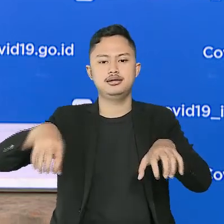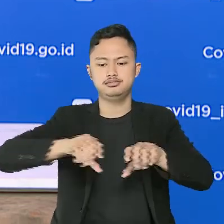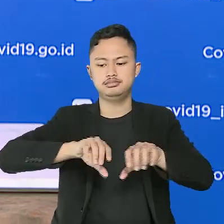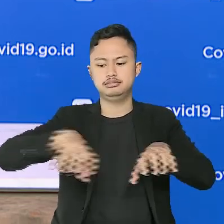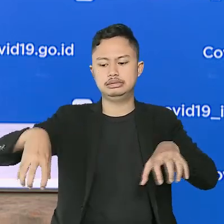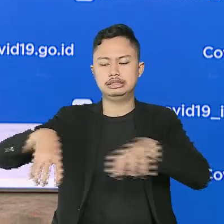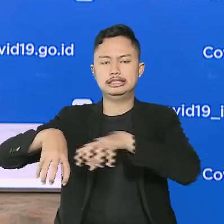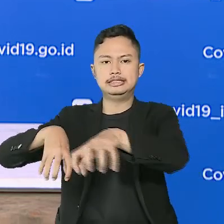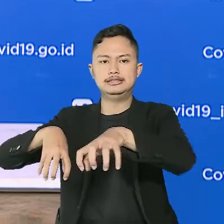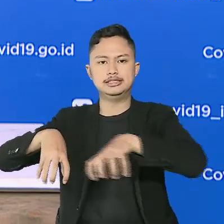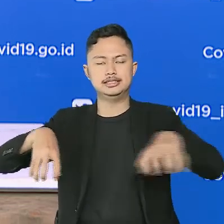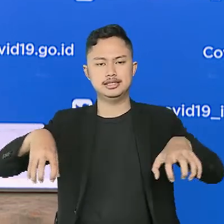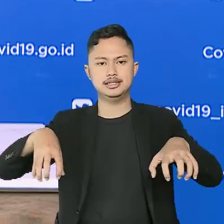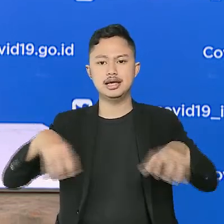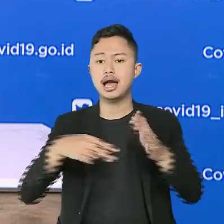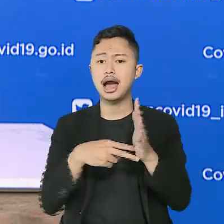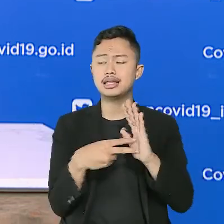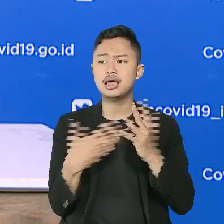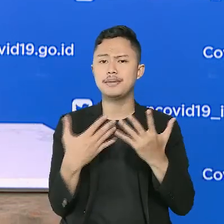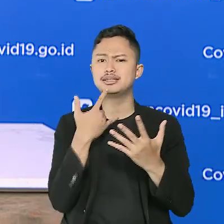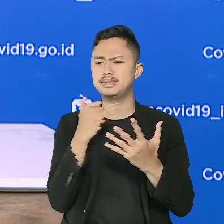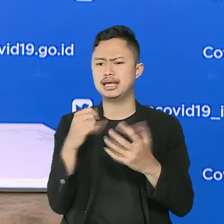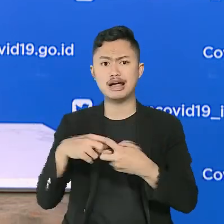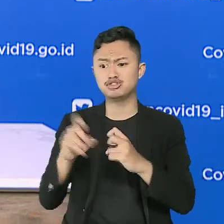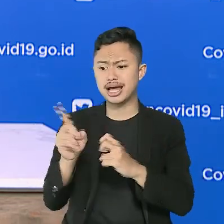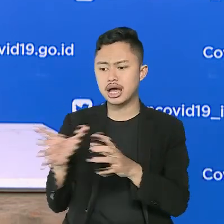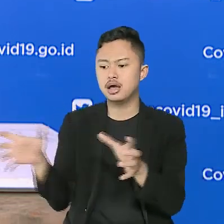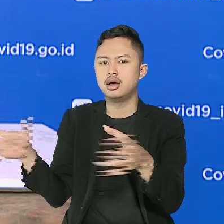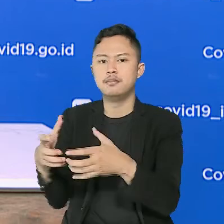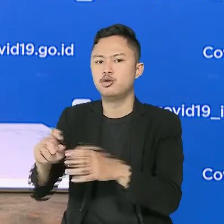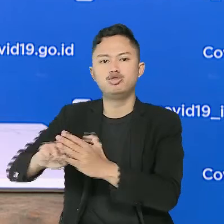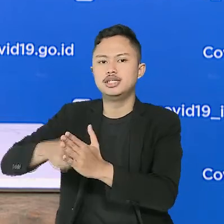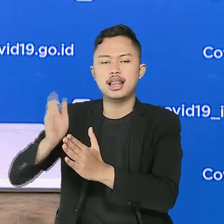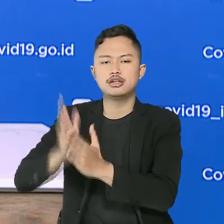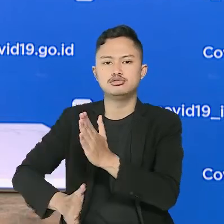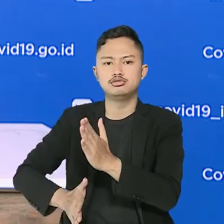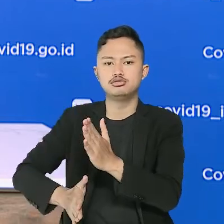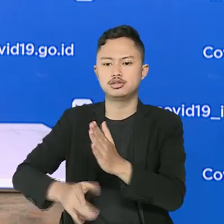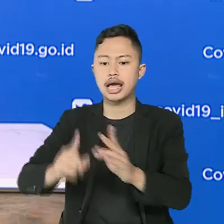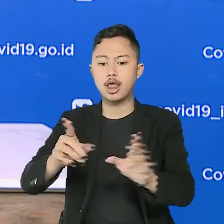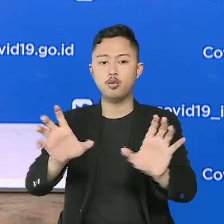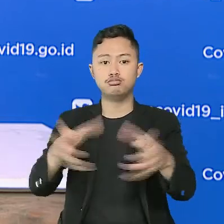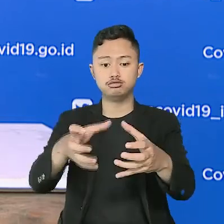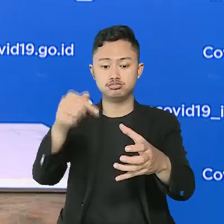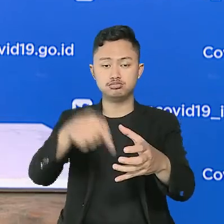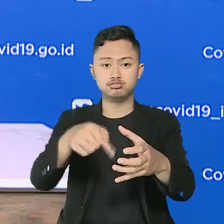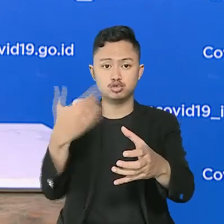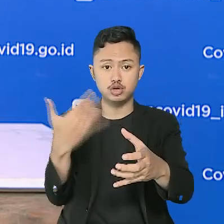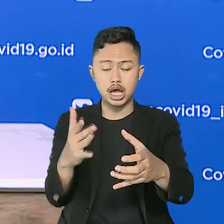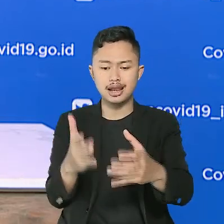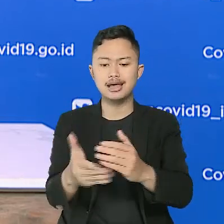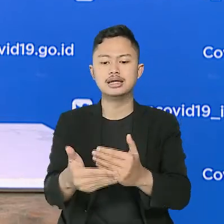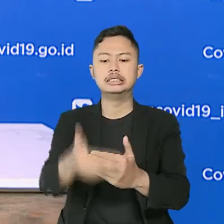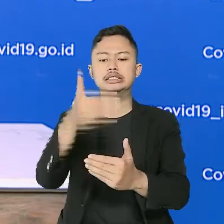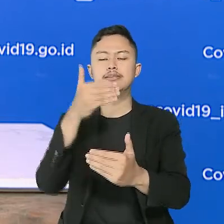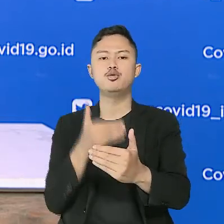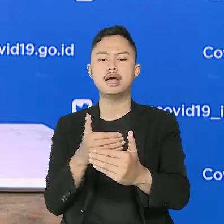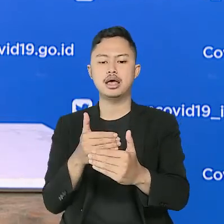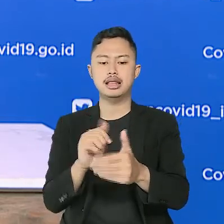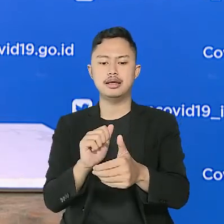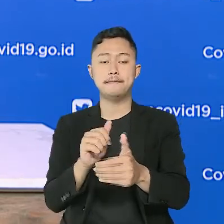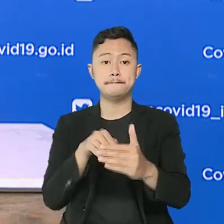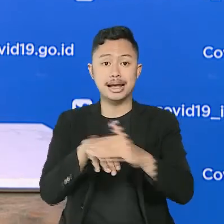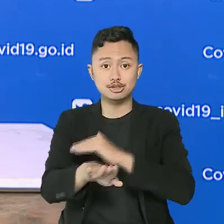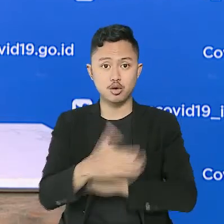itu, di dalam sistem bubble ini, seluruh pihak yang beraktivitas di dalam bubble sudah melalui screening kesehatan yang